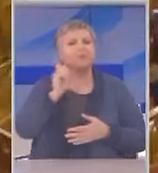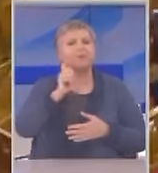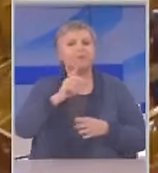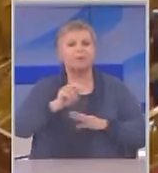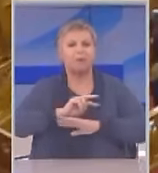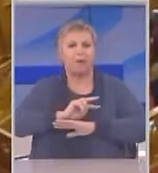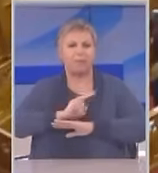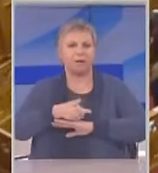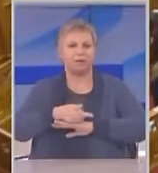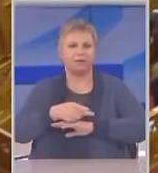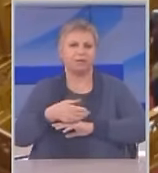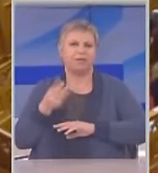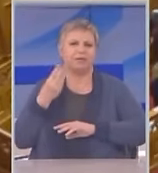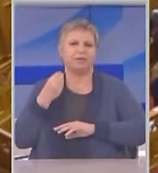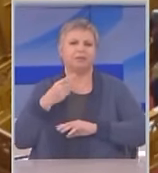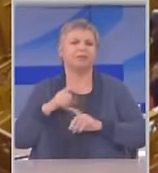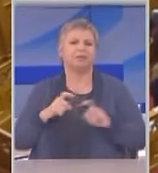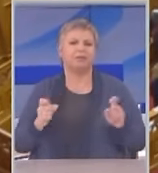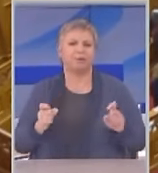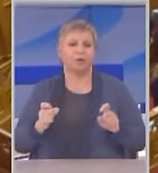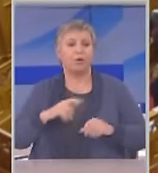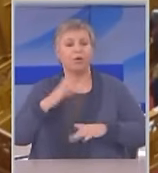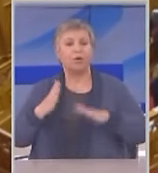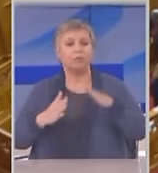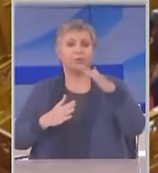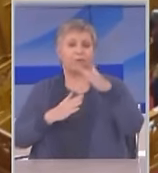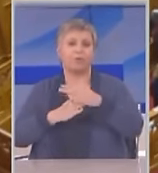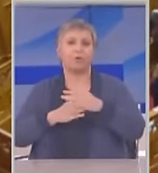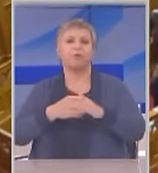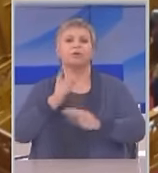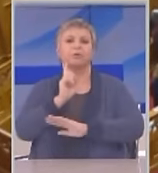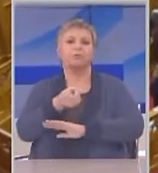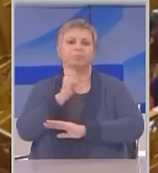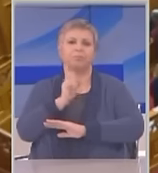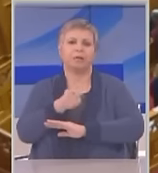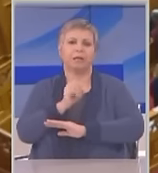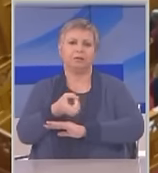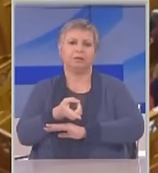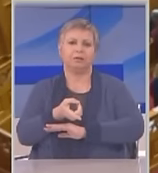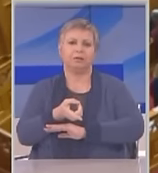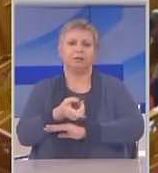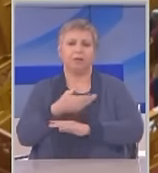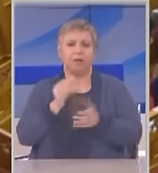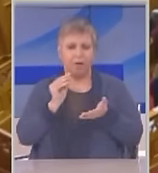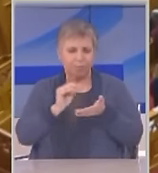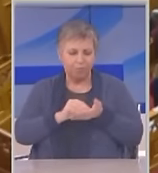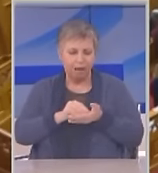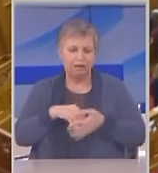Κυρία Βούλτεψη, κυρία Βούλτεψη, σας παρακαλώ μην το επαναλάβετε. Θα απαντήσω